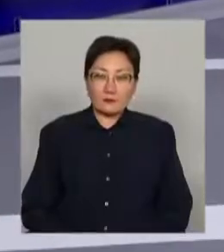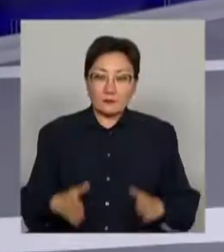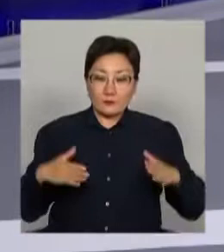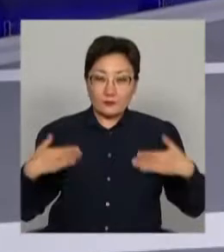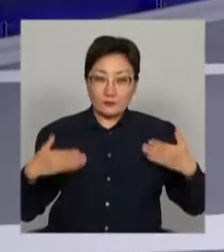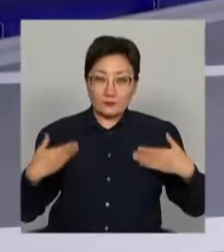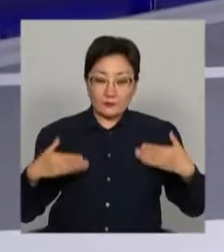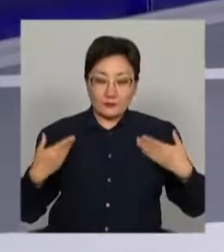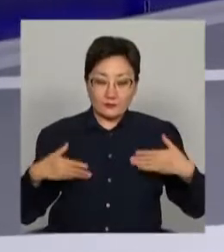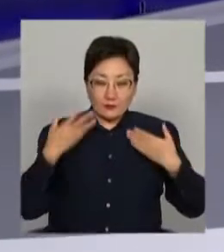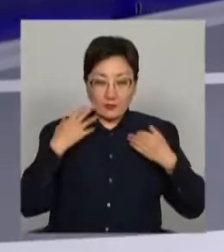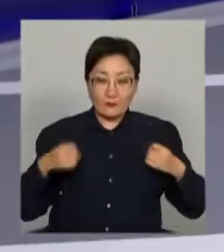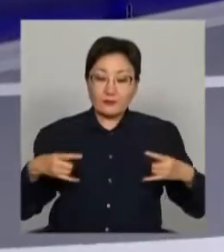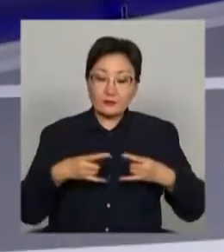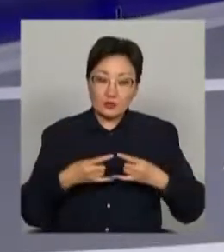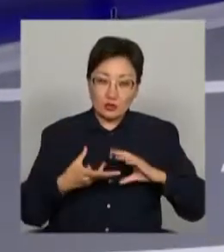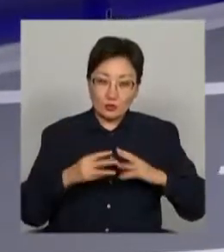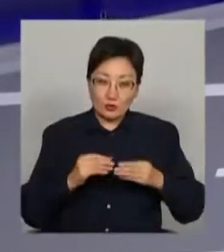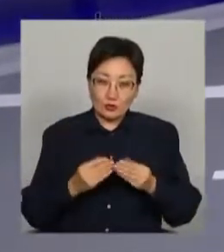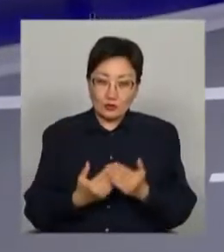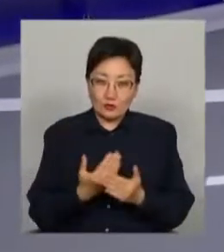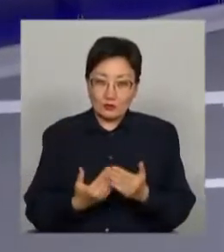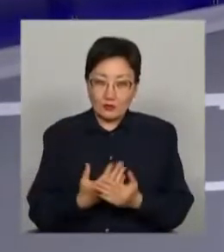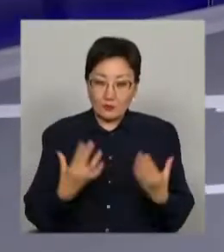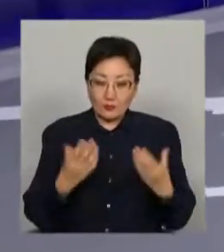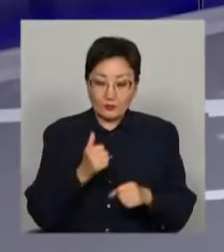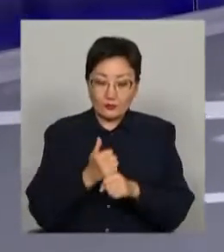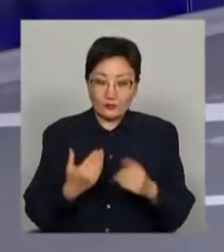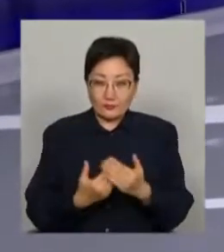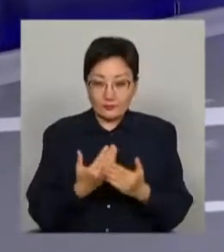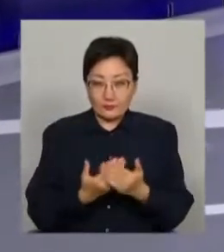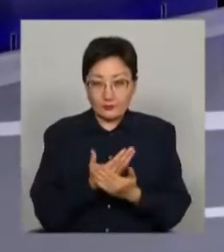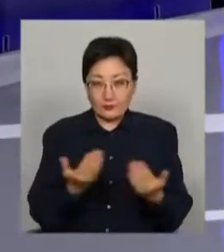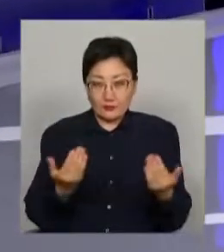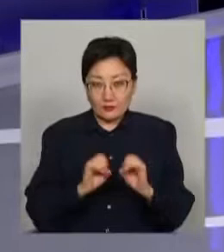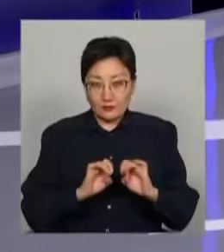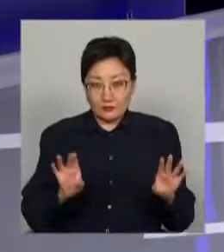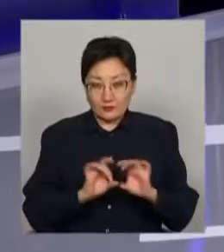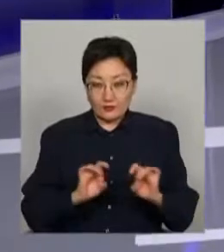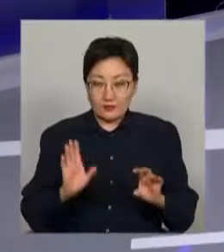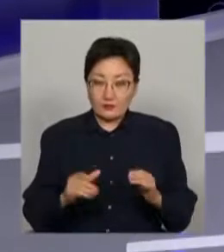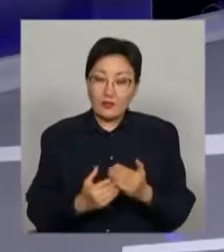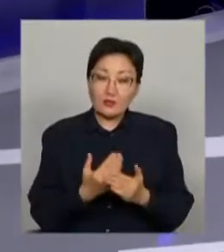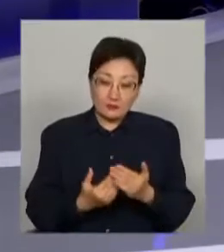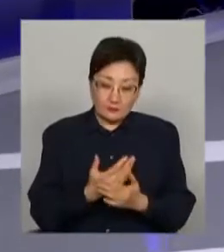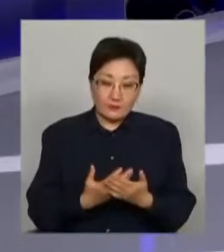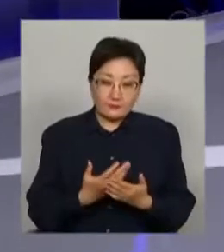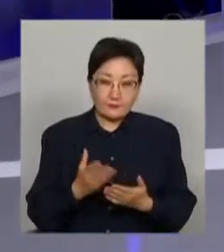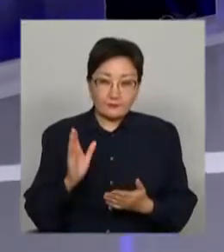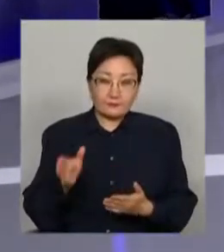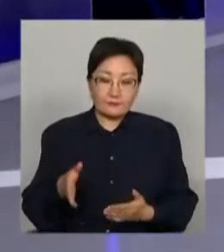Assalamu alaikum ardaqta lümet. Studiyada jañalıqtar. Men Alibek Şintemir jäne äriptesim Bulbul Qalınırqızı. Aldımen